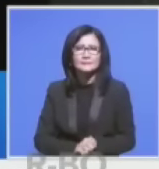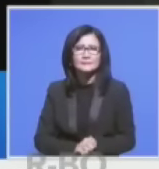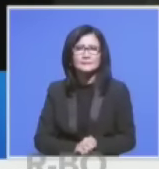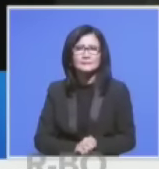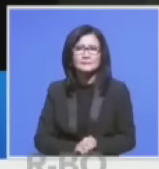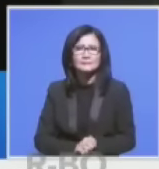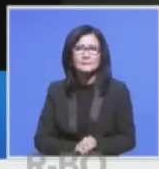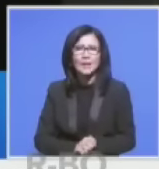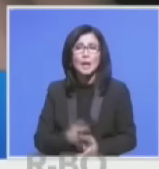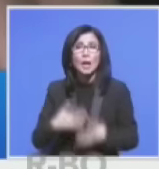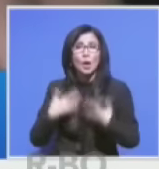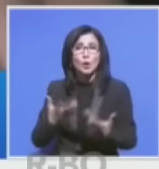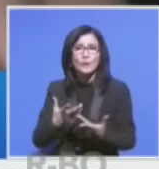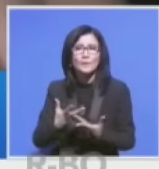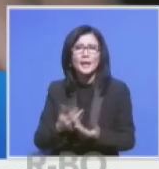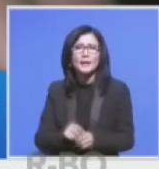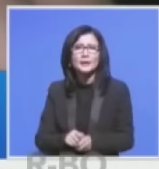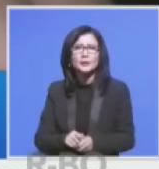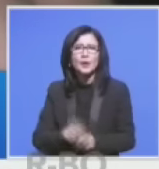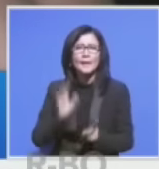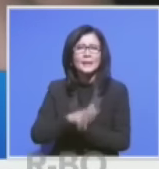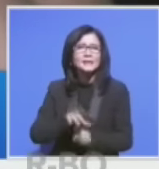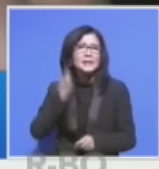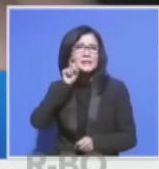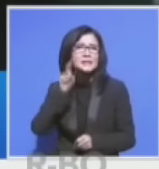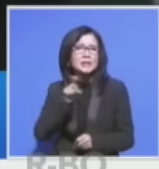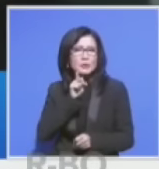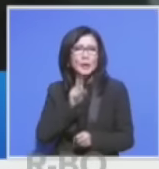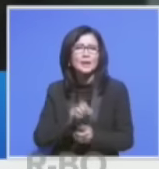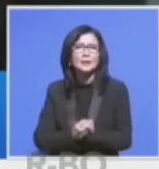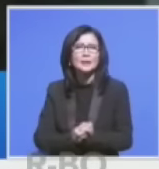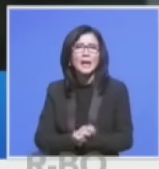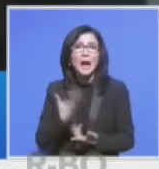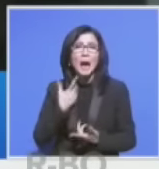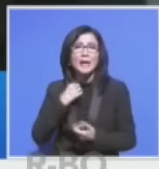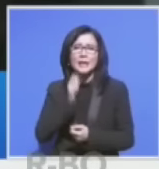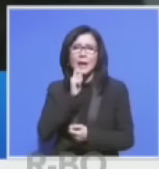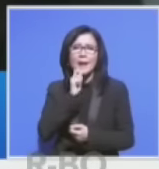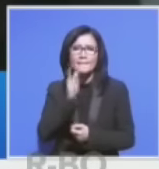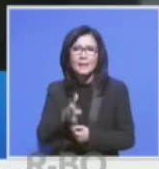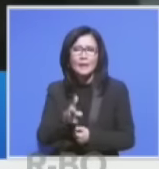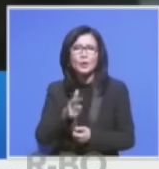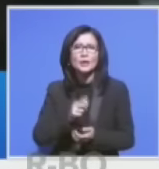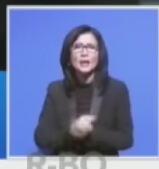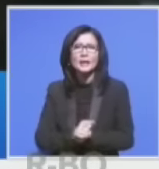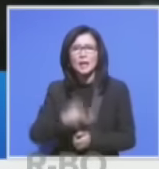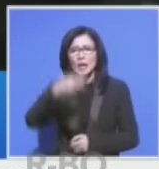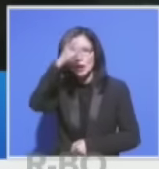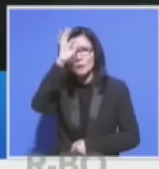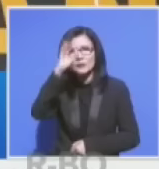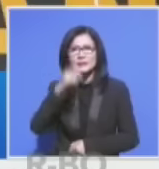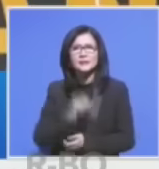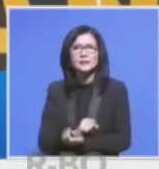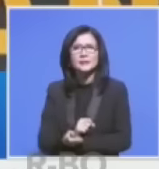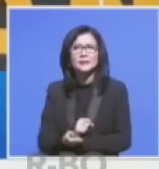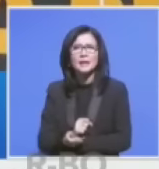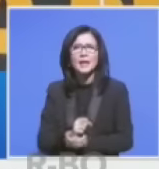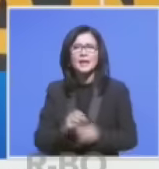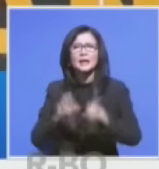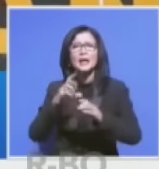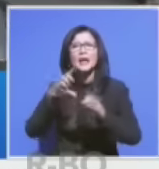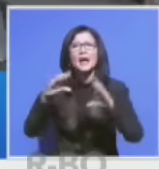DJ, korban pelecehan seksual di Cipinang Besar Utara, Senin siang akhirnya melaporkan peristiwa naas yang dialaminya ke Polsek Jatinegara, Jakarta